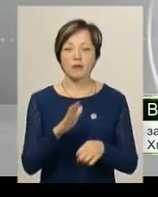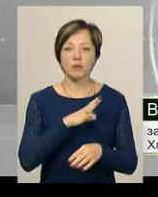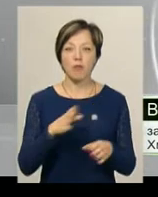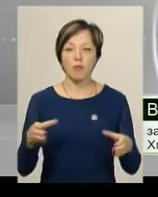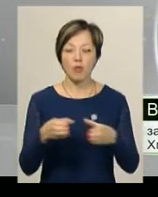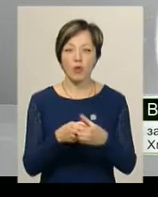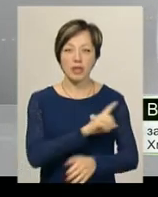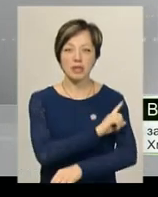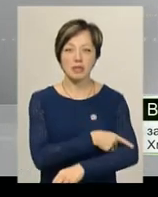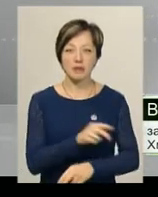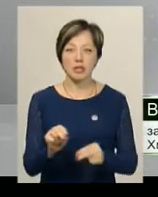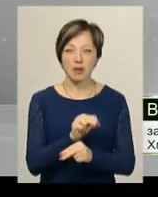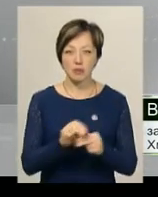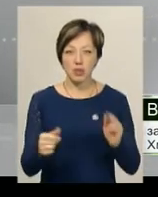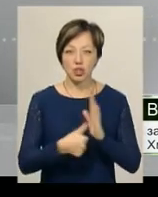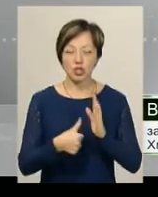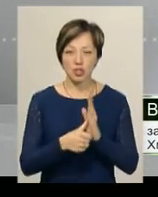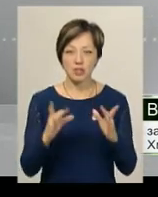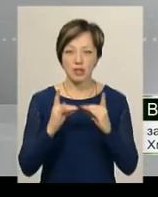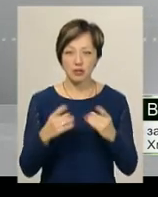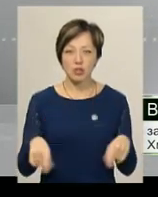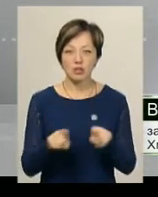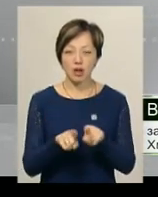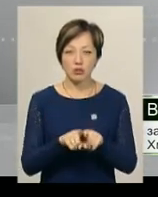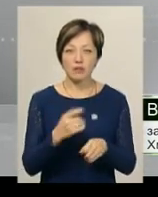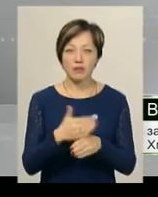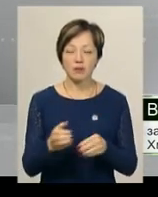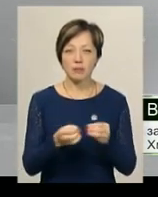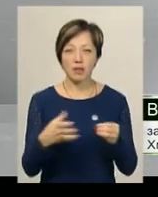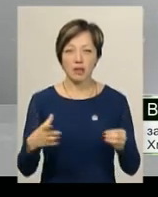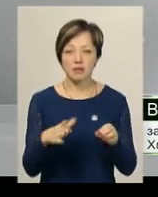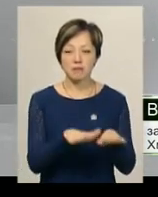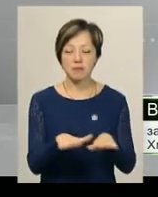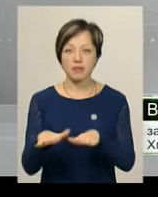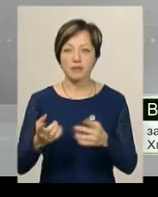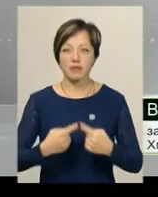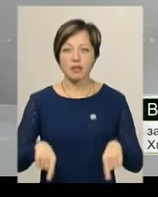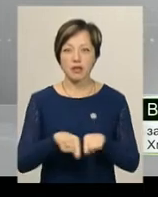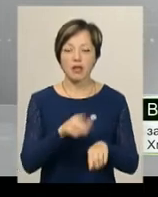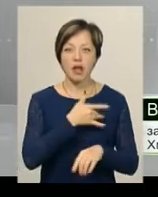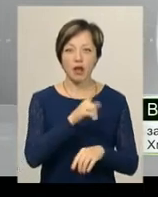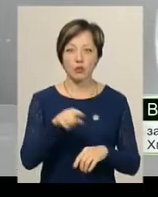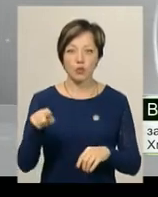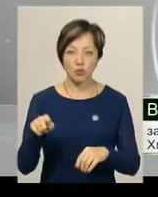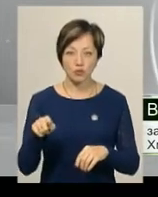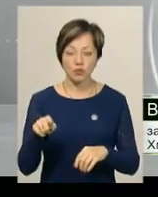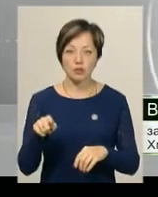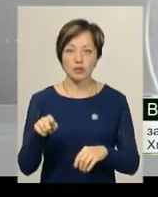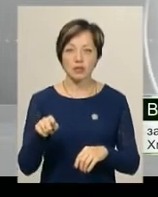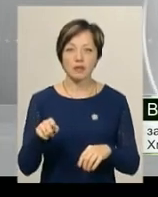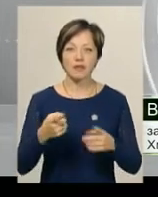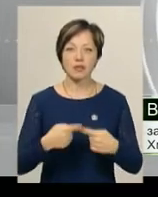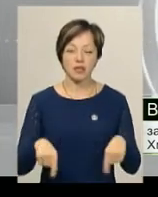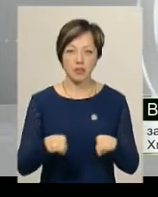інтенсивної терапії на шість ліжок, і також виділили 15 ліжок в відділенні кардіологічного